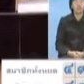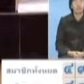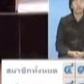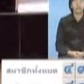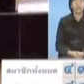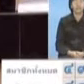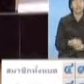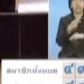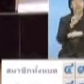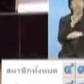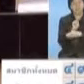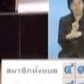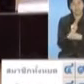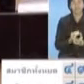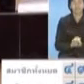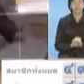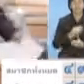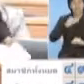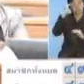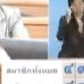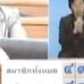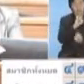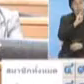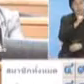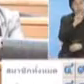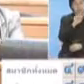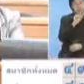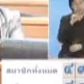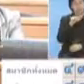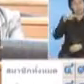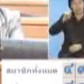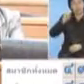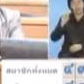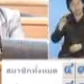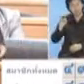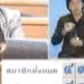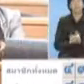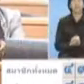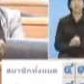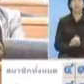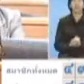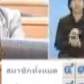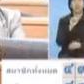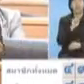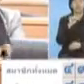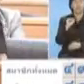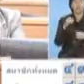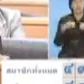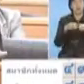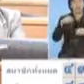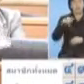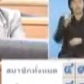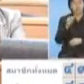กราบเรียนท่านประธานที่เคารพกระผมจ่าสิบตำรวจประสิทธิ์ชัยทิศะสมาชิกสภาผู้แทนราษฎรพรรคเพื่อไท